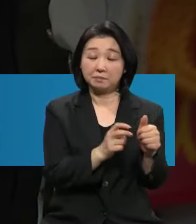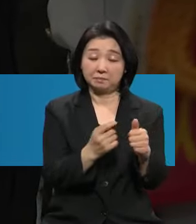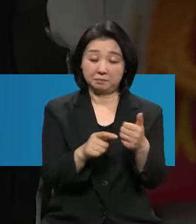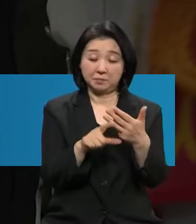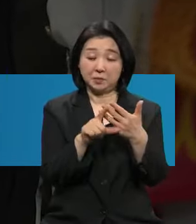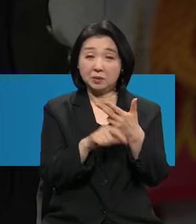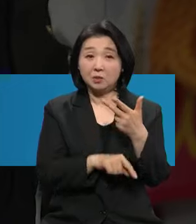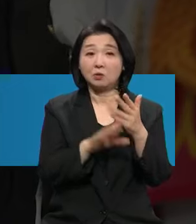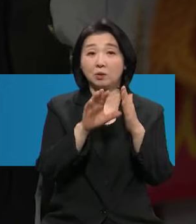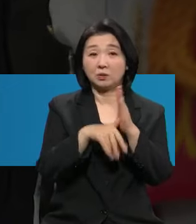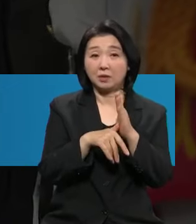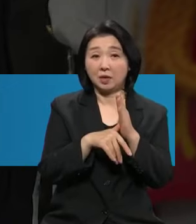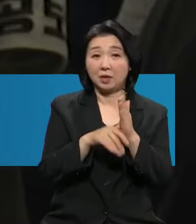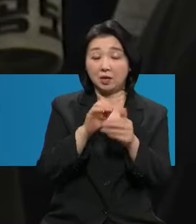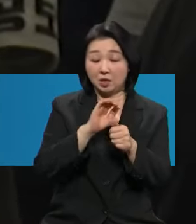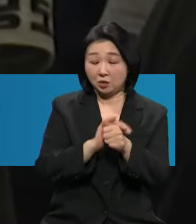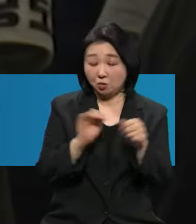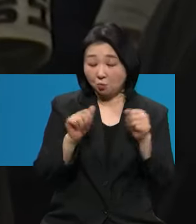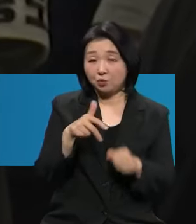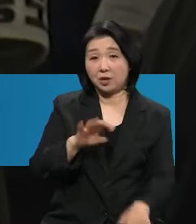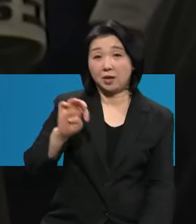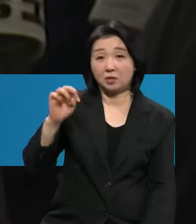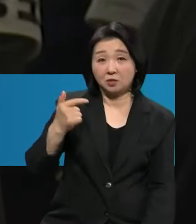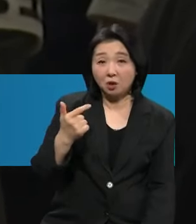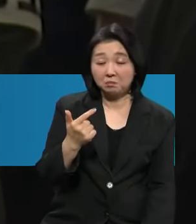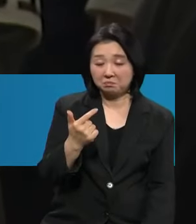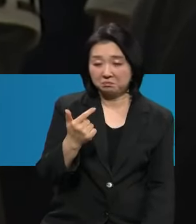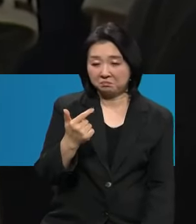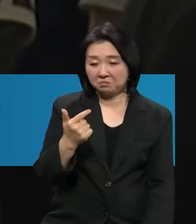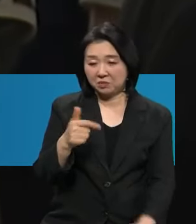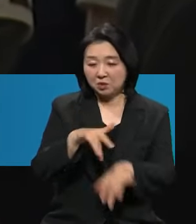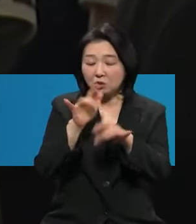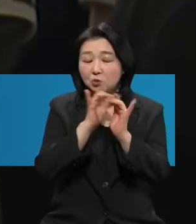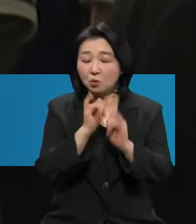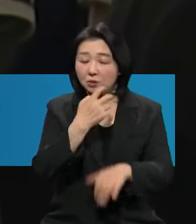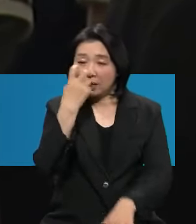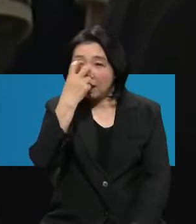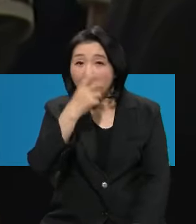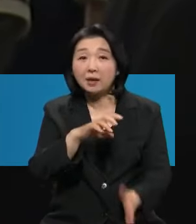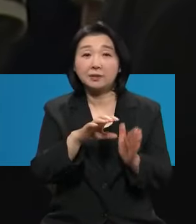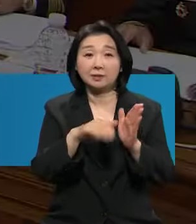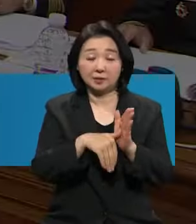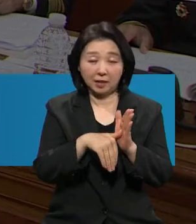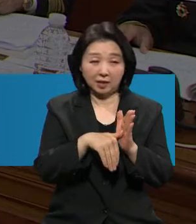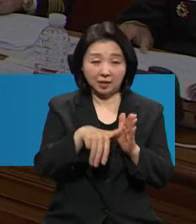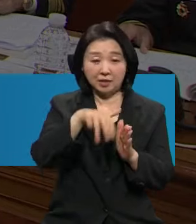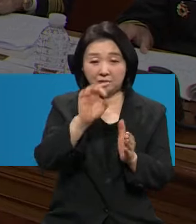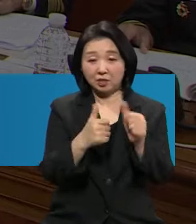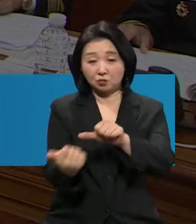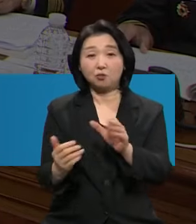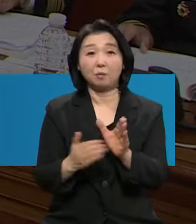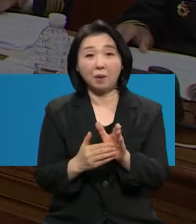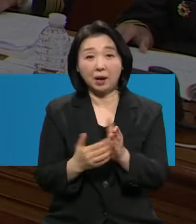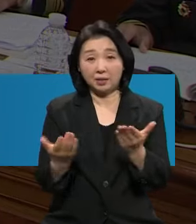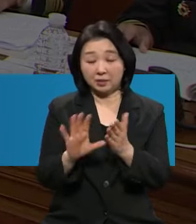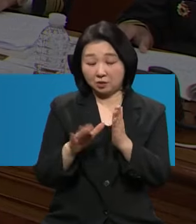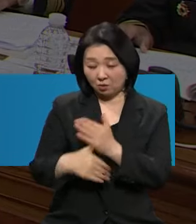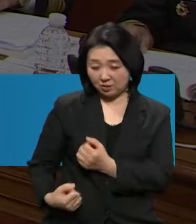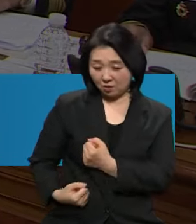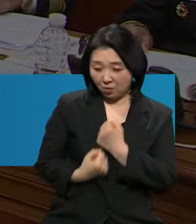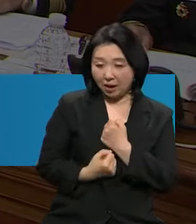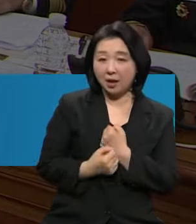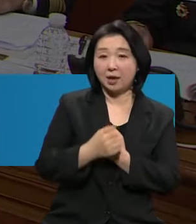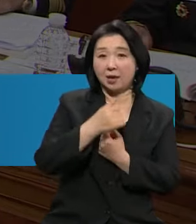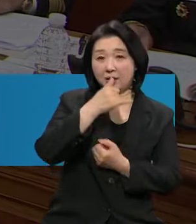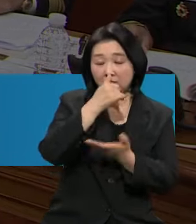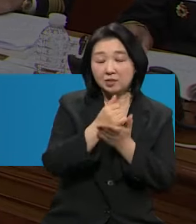경북 예천군에서 수해 실종자의 수색 작업 중이던 최상 병이 숨진 사건과 관련해 업무상 과실 치사 혐의를 받고